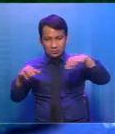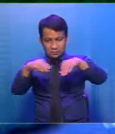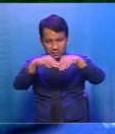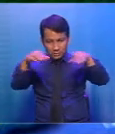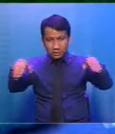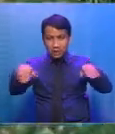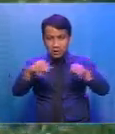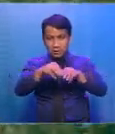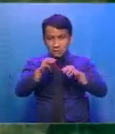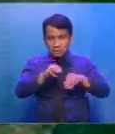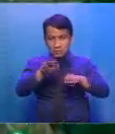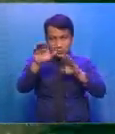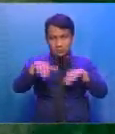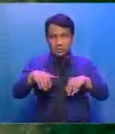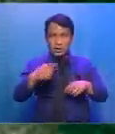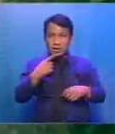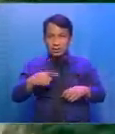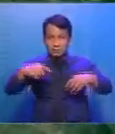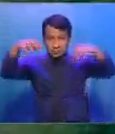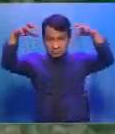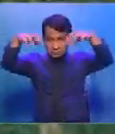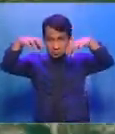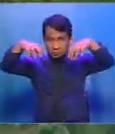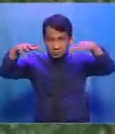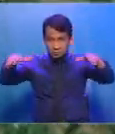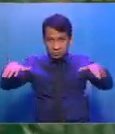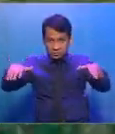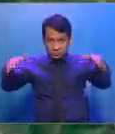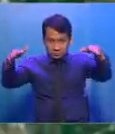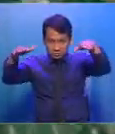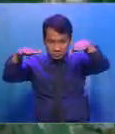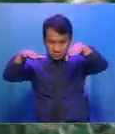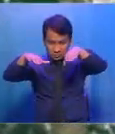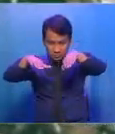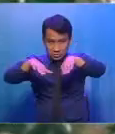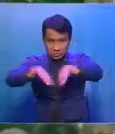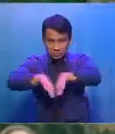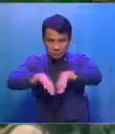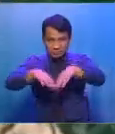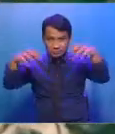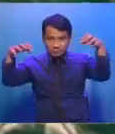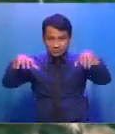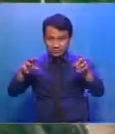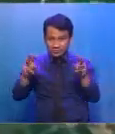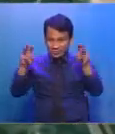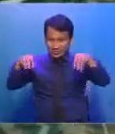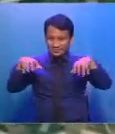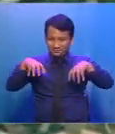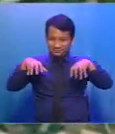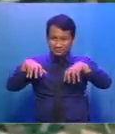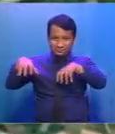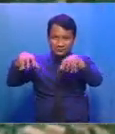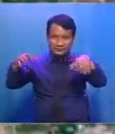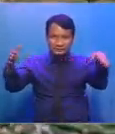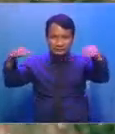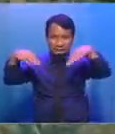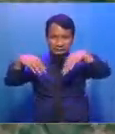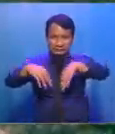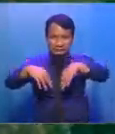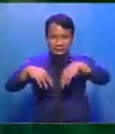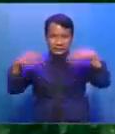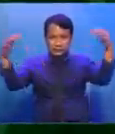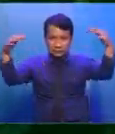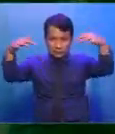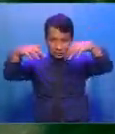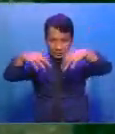Ang ulan na bumabagsak sa lugar na ito ay naiipon lamang sa Cagayan Valley. At iisa lang po ang labasan ng tubig doon po